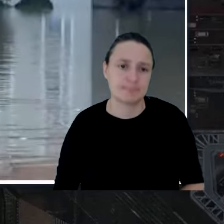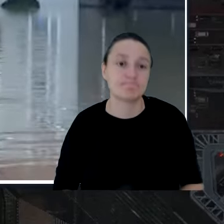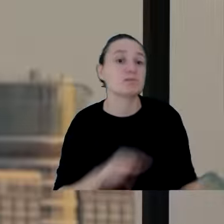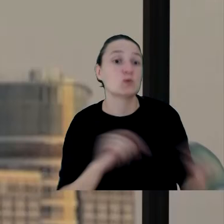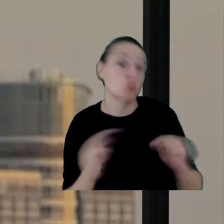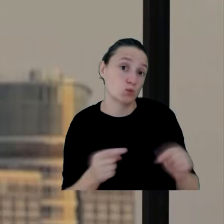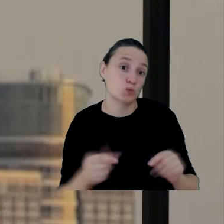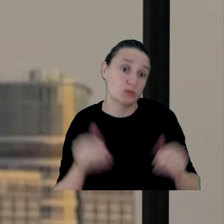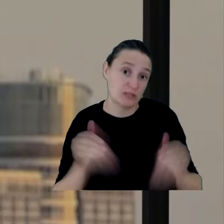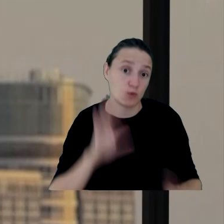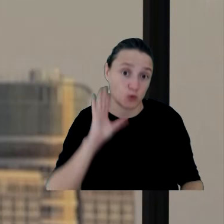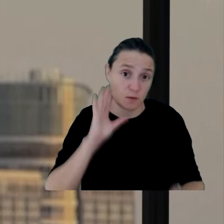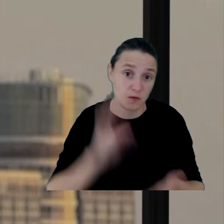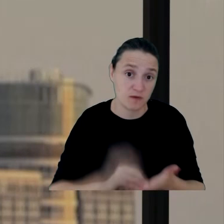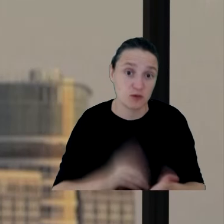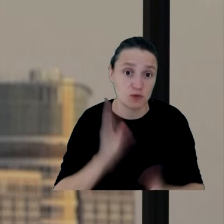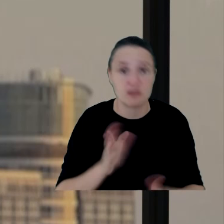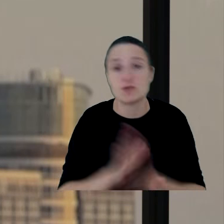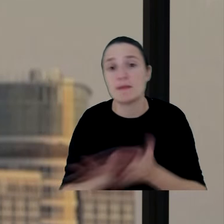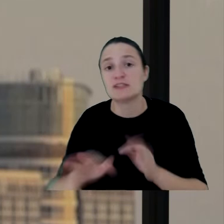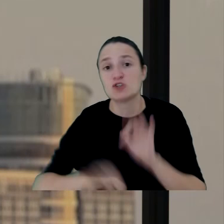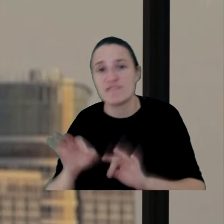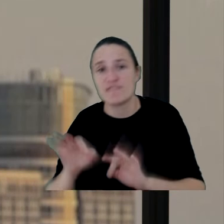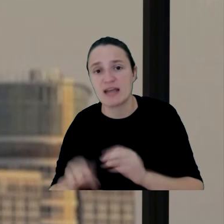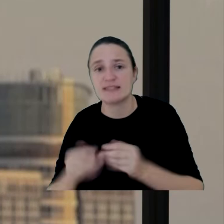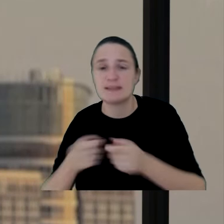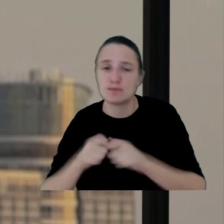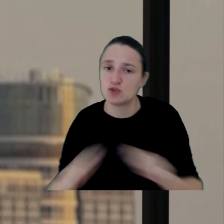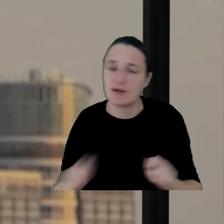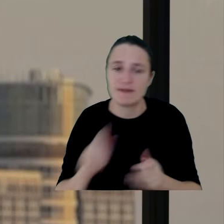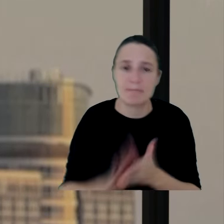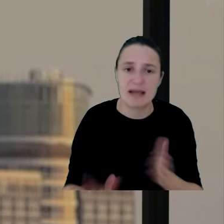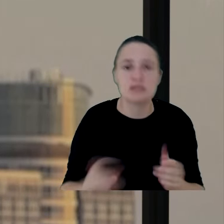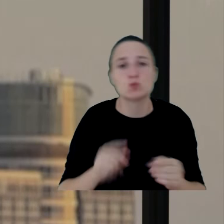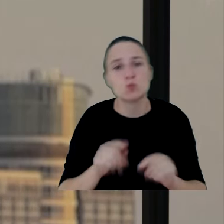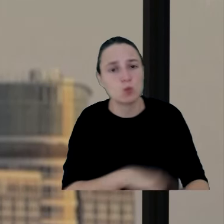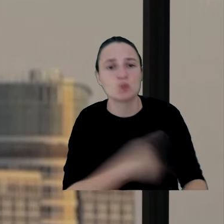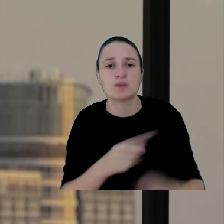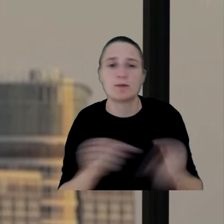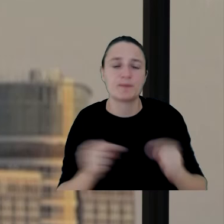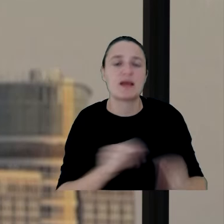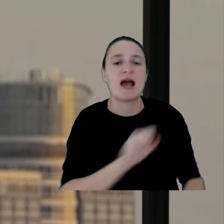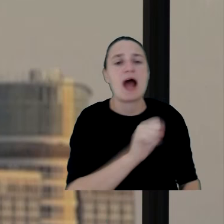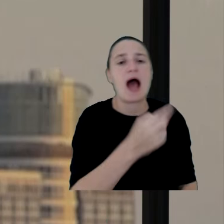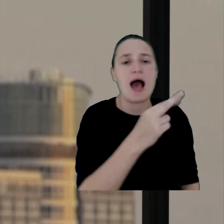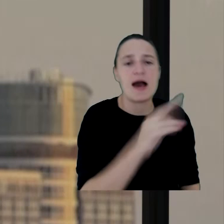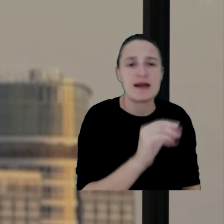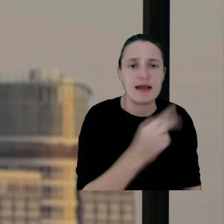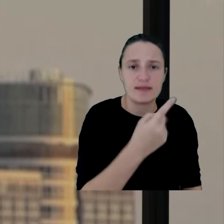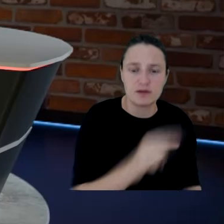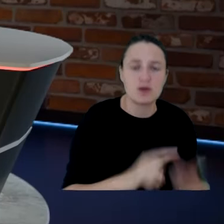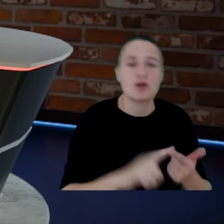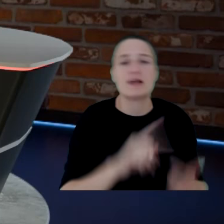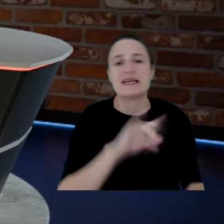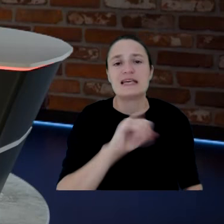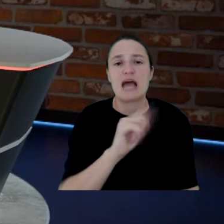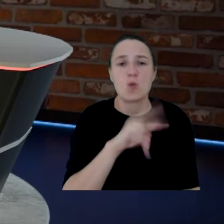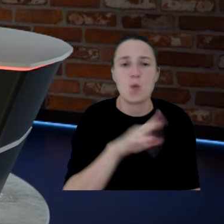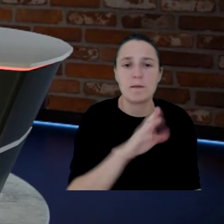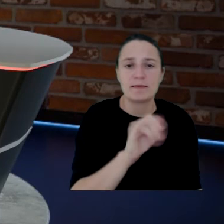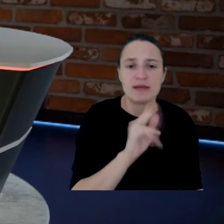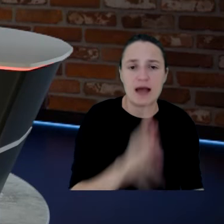bez konferencji, bez przerywania i naprawdę dłużej porozmawiamy. Iwona Arendt, Marek Jakubiak, Marcin dziękuję Romanowski, bardzo. Ewa Szadler.